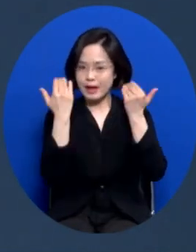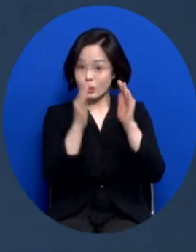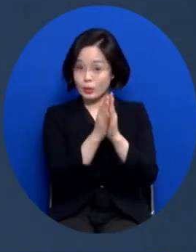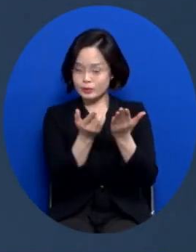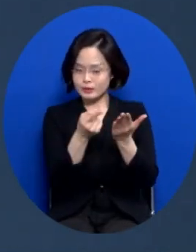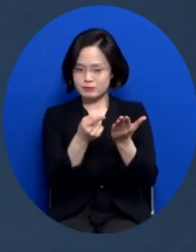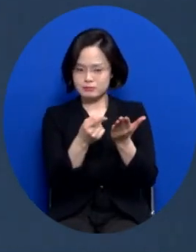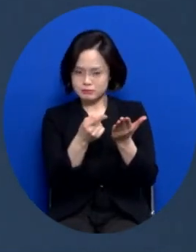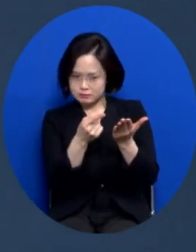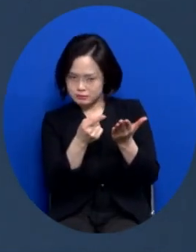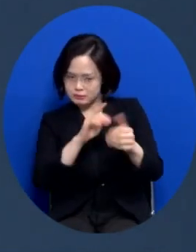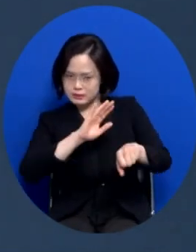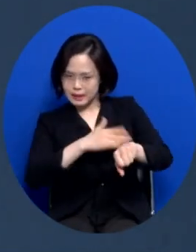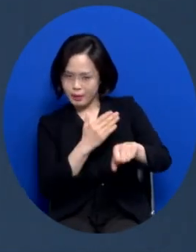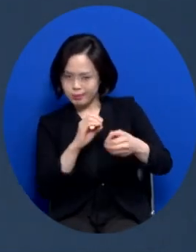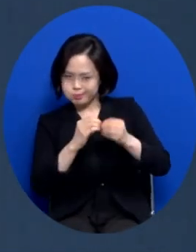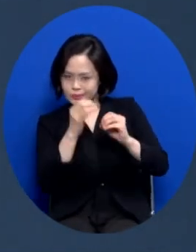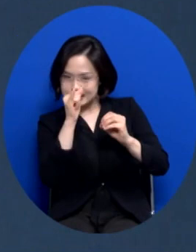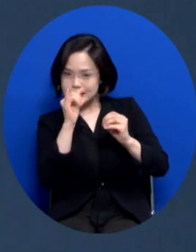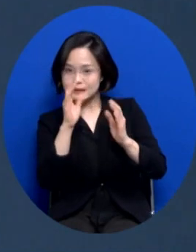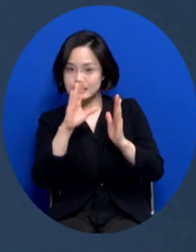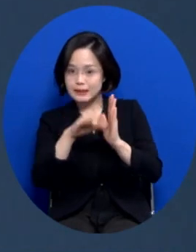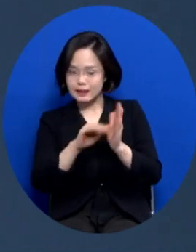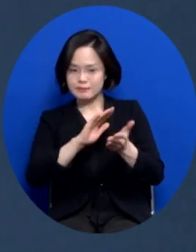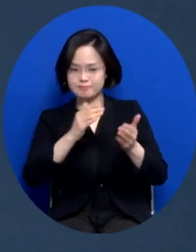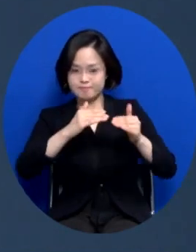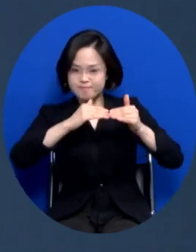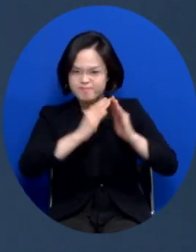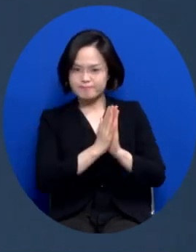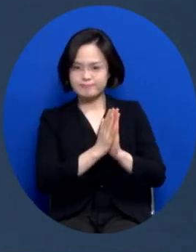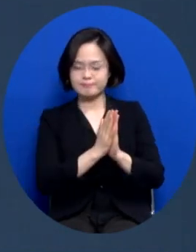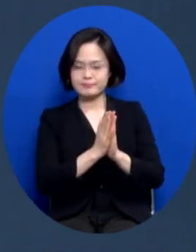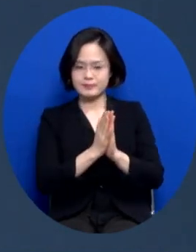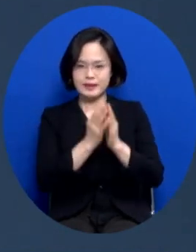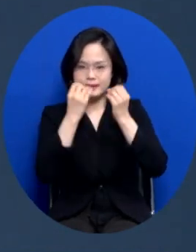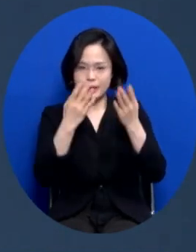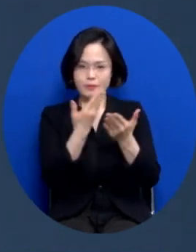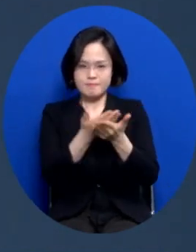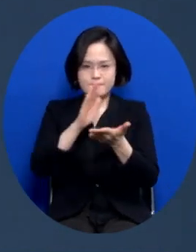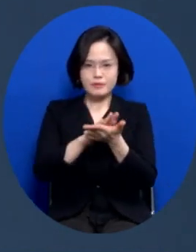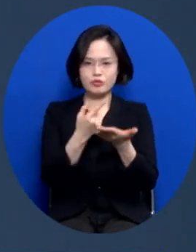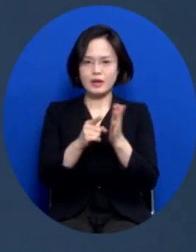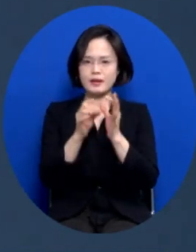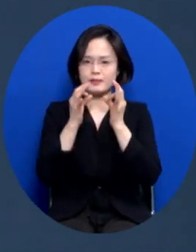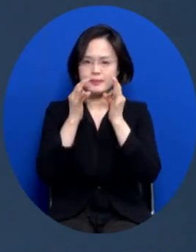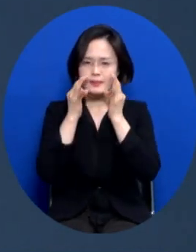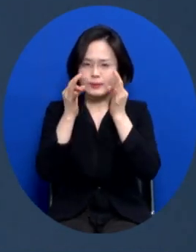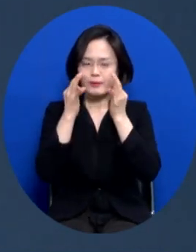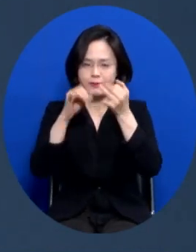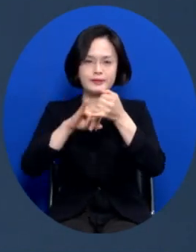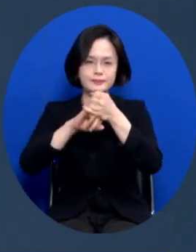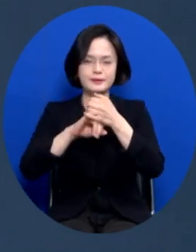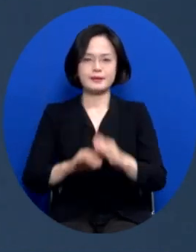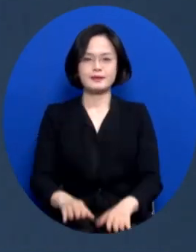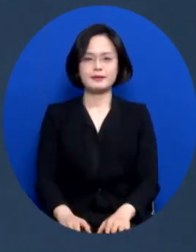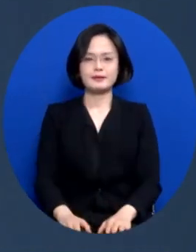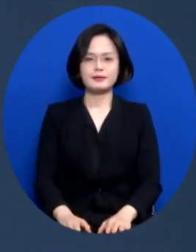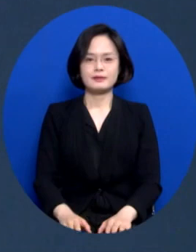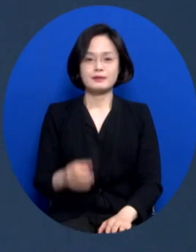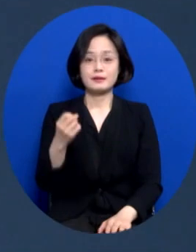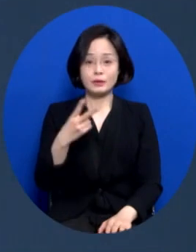위해서 저희들이 더 헌신의 힘을 기울이게 될 것입니다 뿐만 아니라